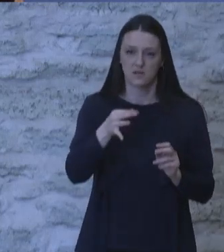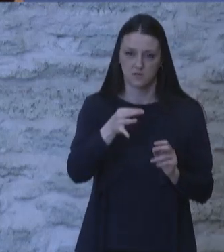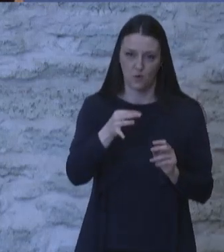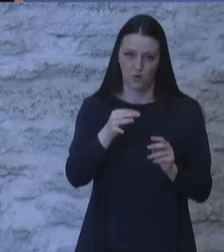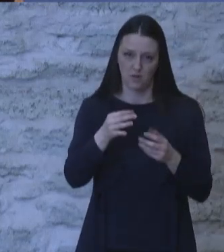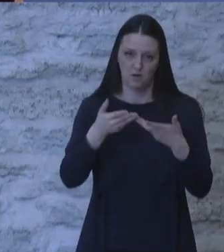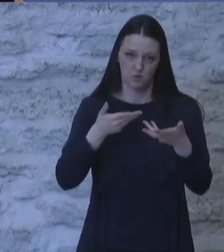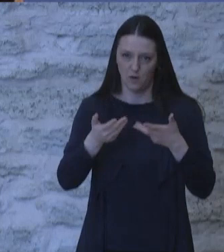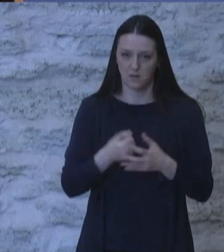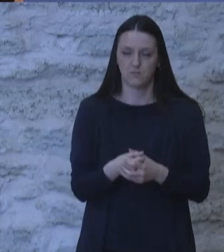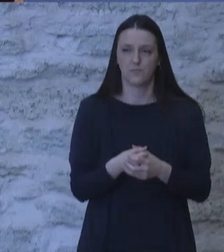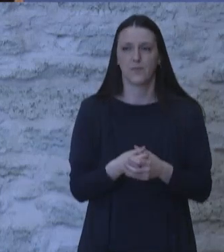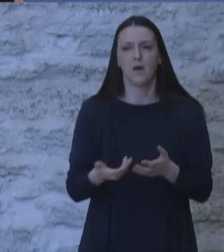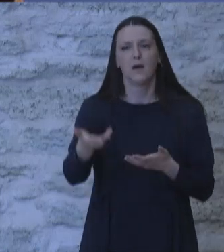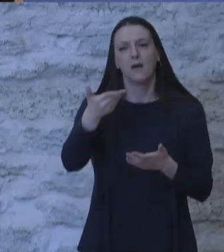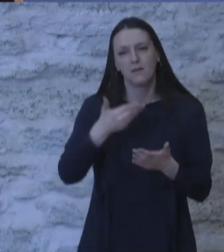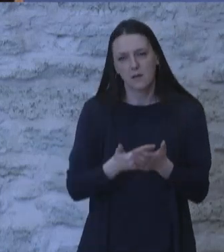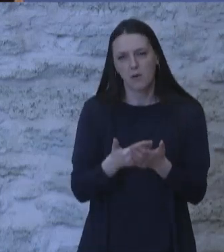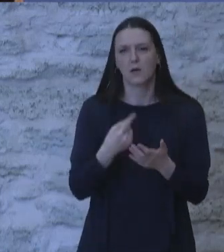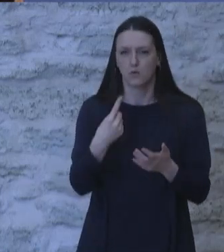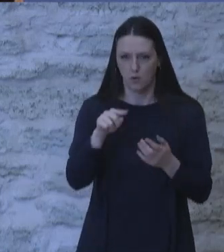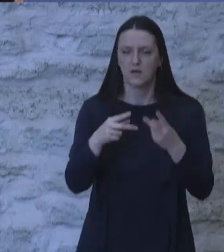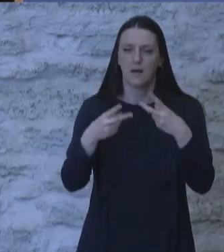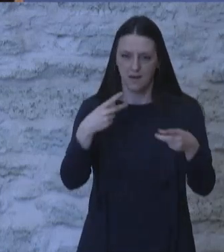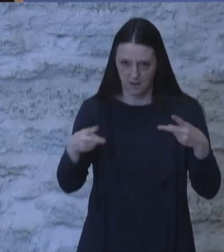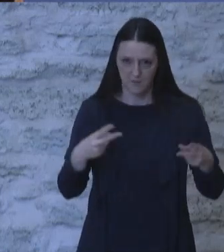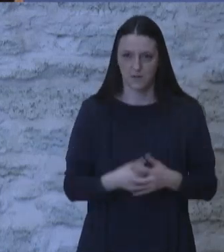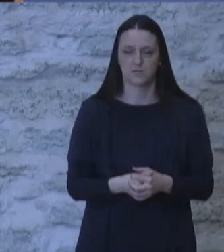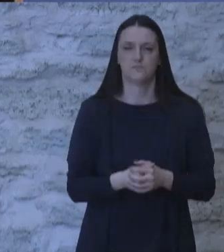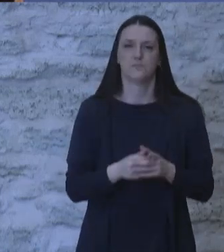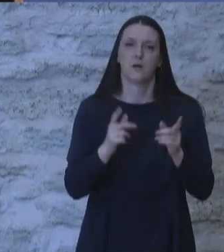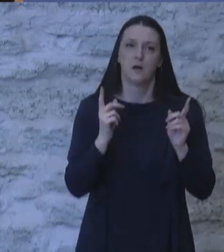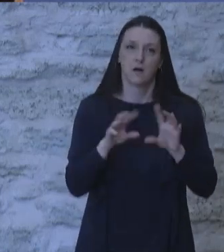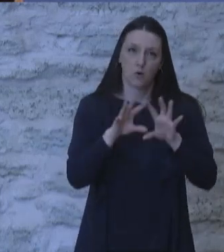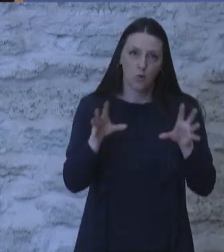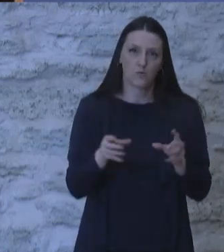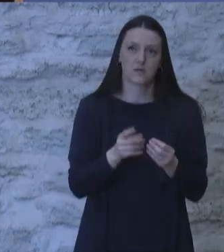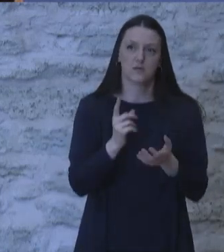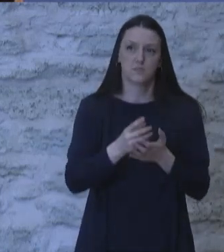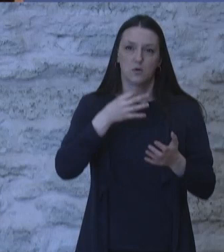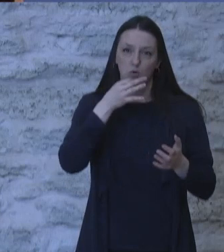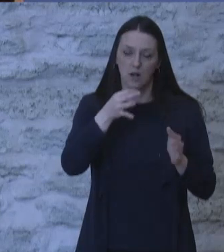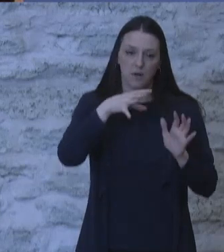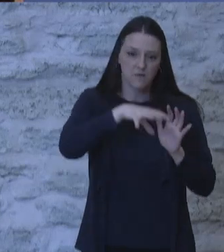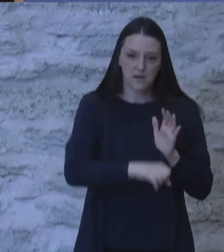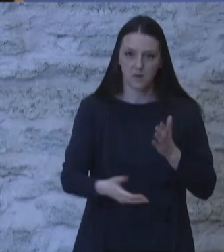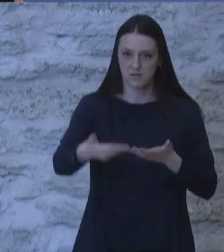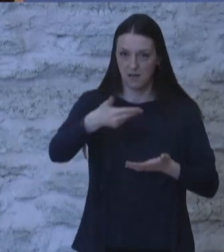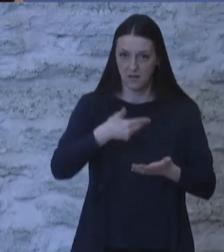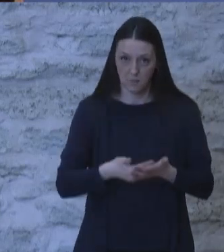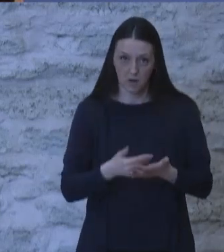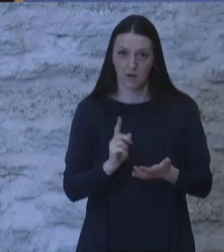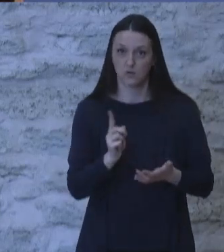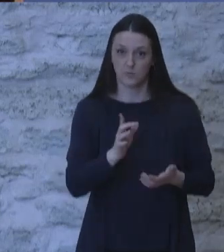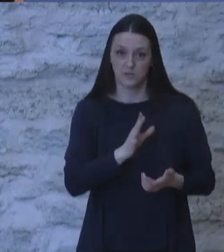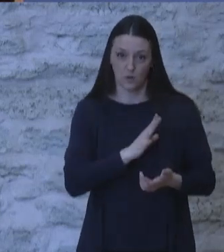Ettepanekuid on olnud erinevaid, aga ma pean ütlema, et on viimased ettepanekud, mis on läinud